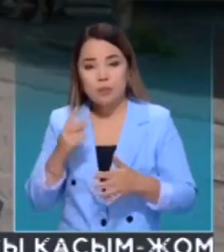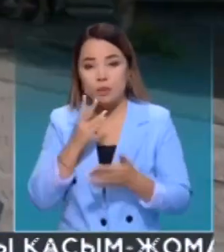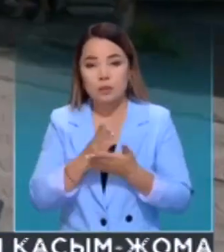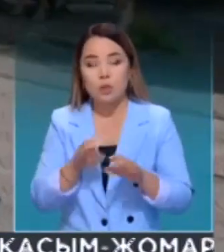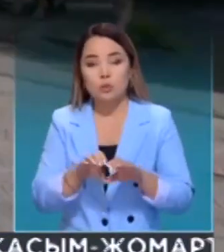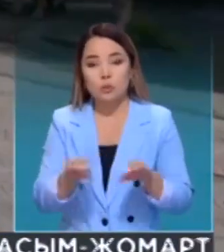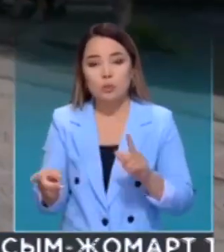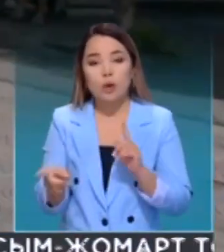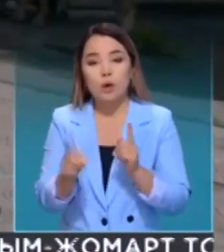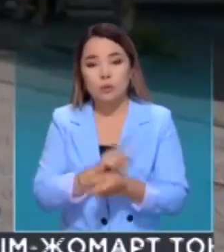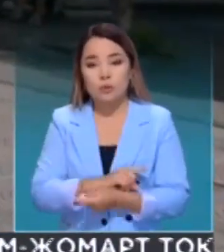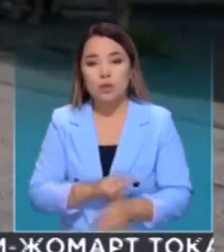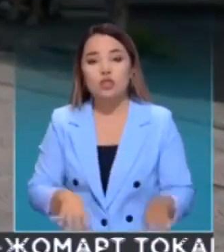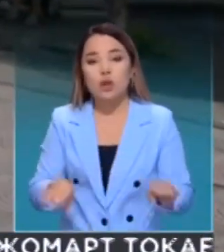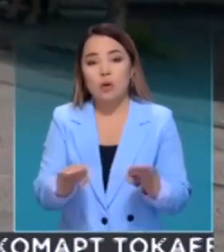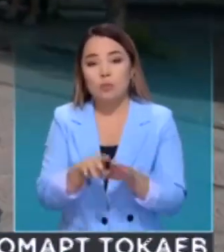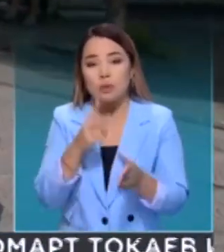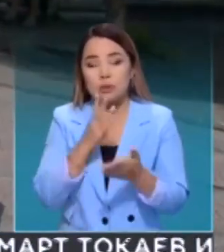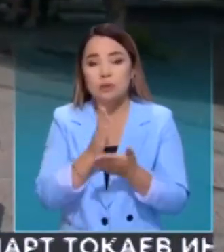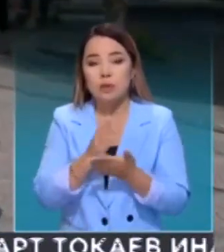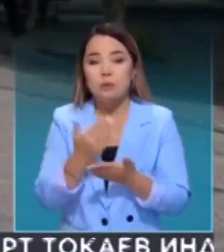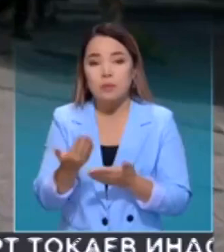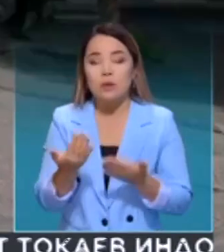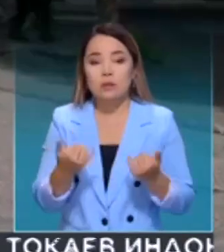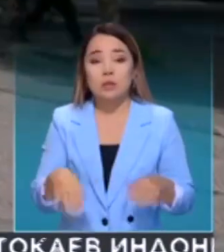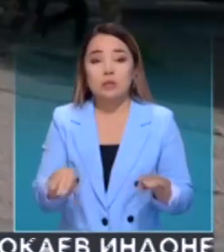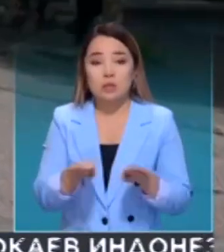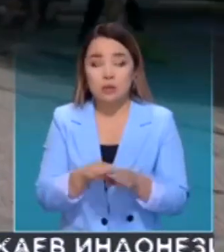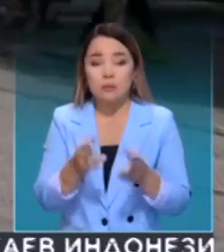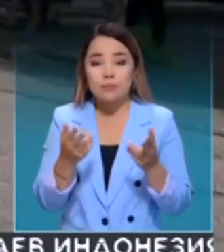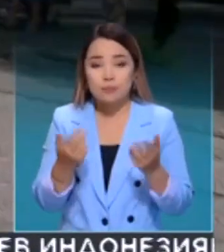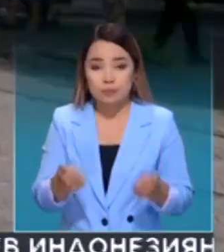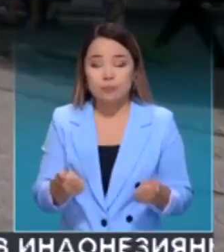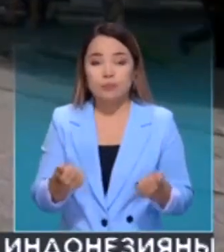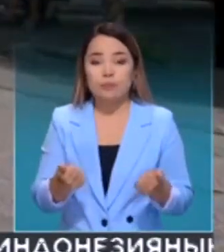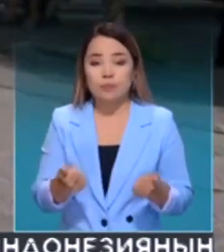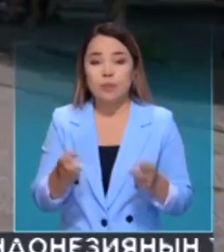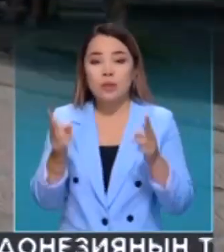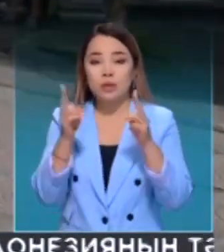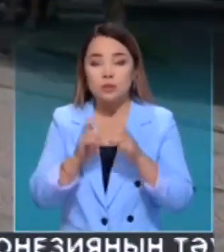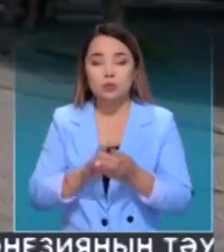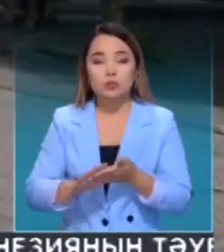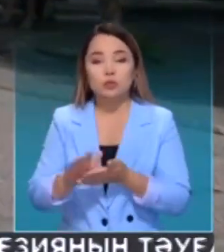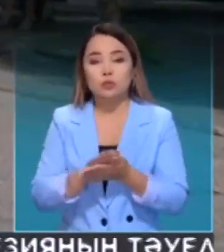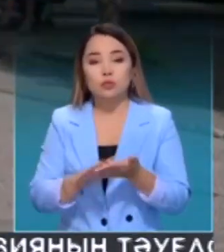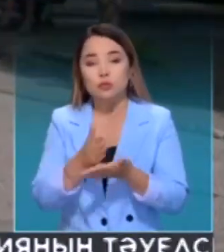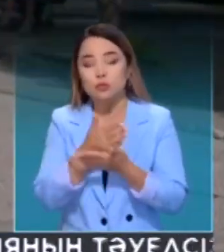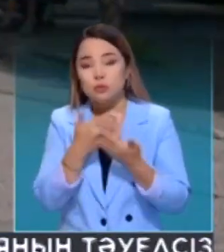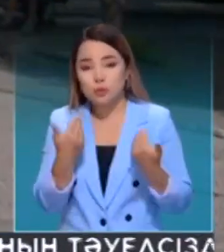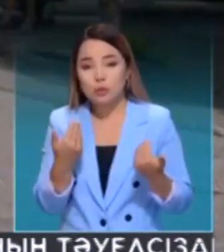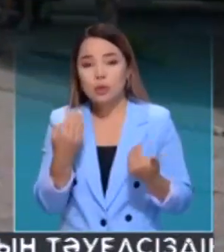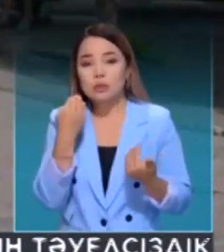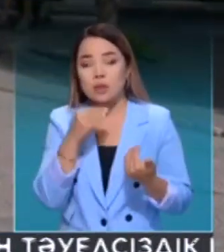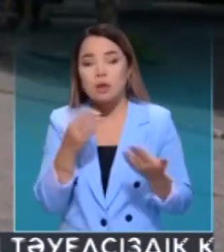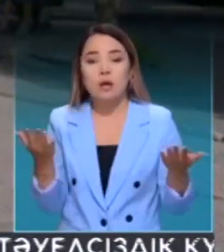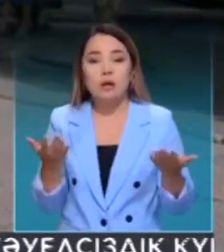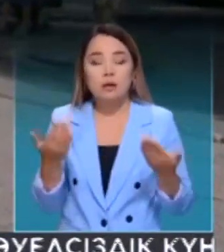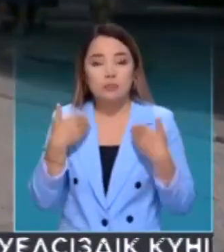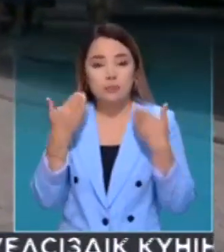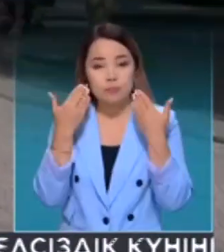Трубаларын ауыстырып жауып жатыр, бірақ та оны қазір жауып жатыр, оны тексеріп жатқан жоқ. Сапасы